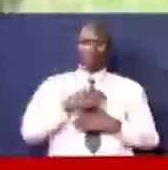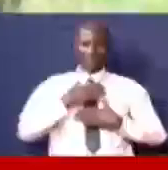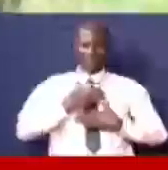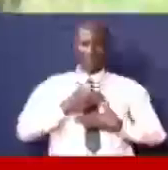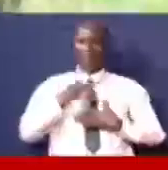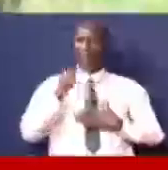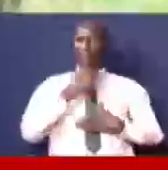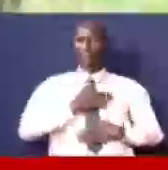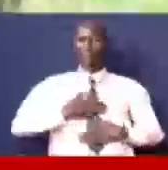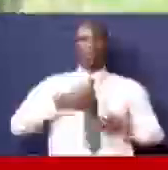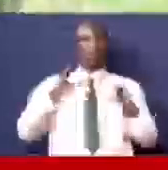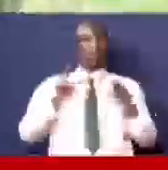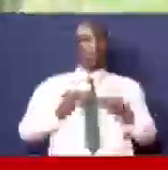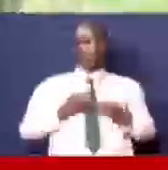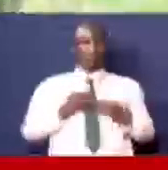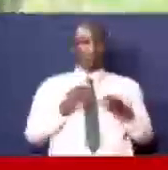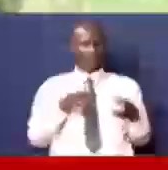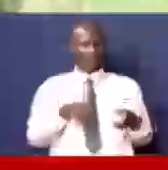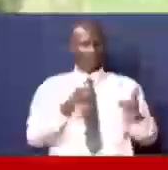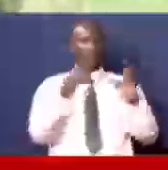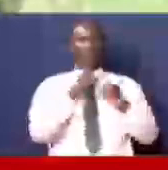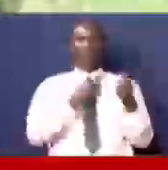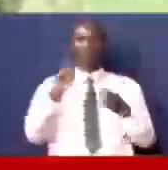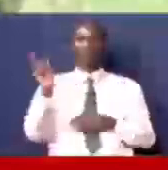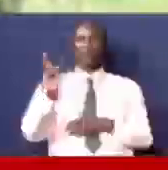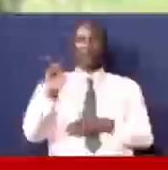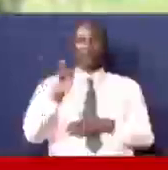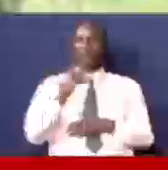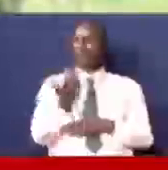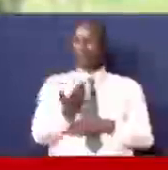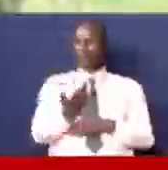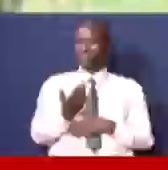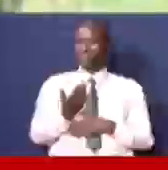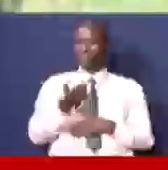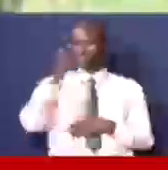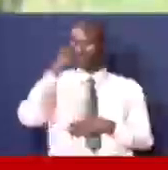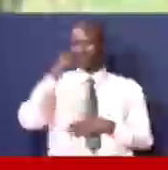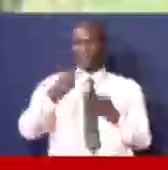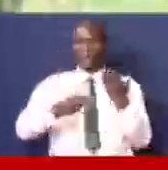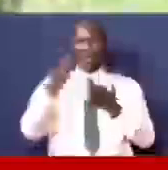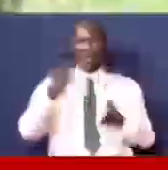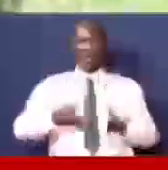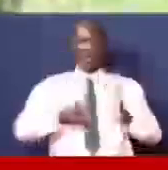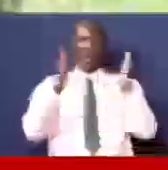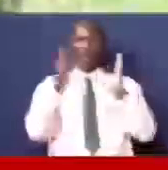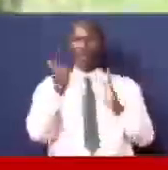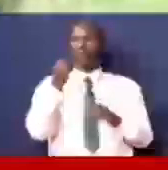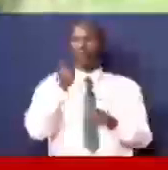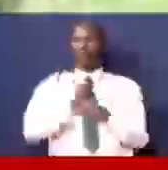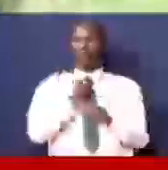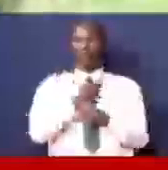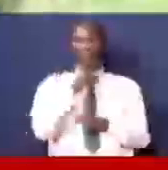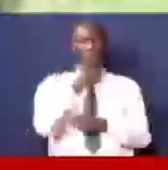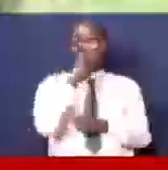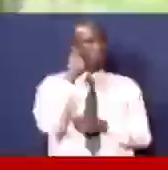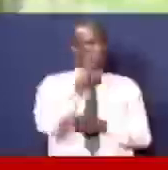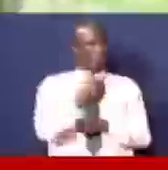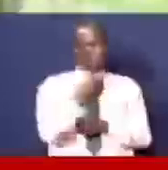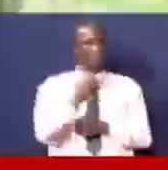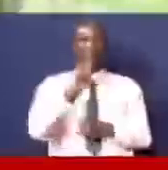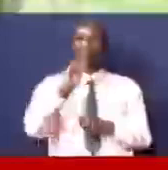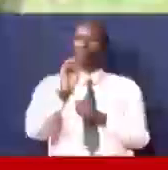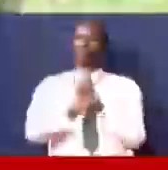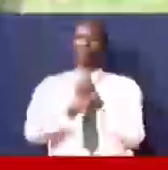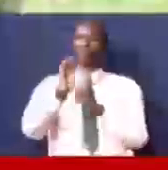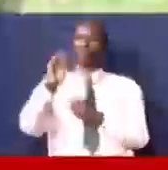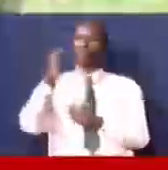president itikila. Yes. Lelu umete ilobi kuenda thika super highway. Nundua wiola mwenene ukunete ta president wa